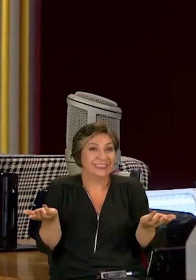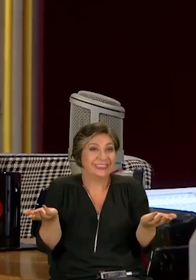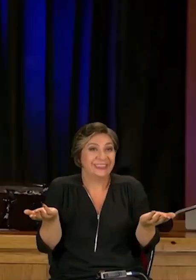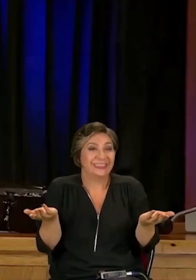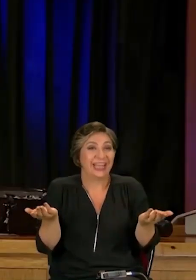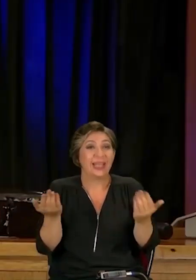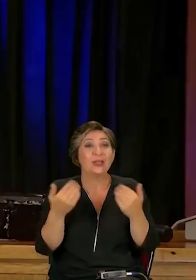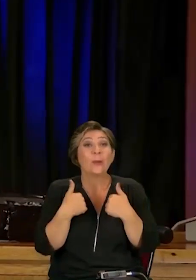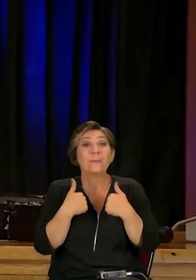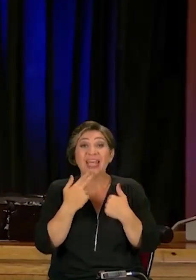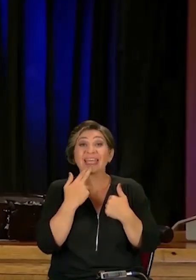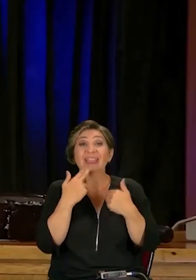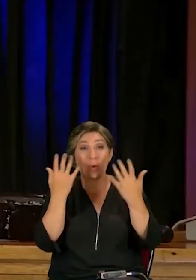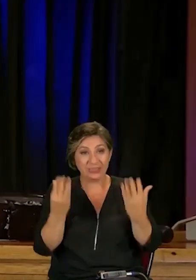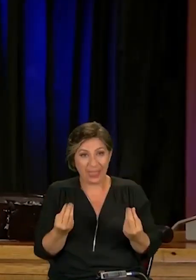Çünkü